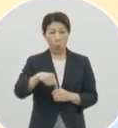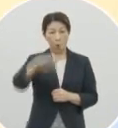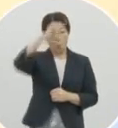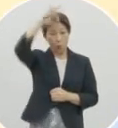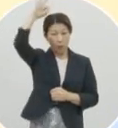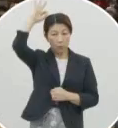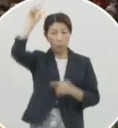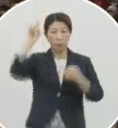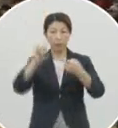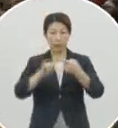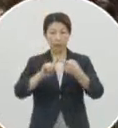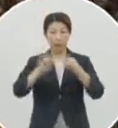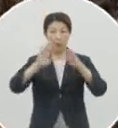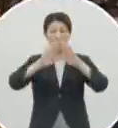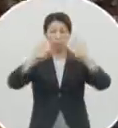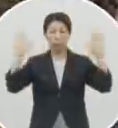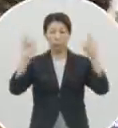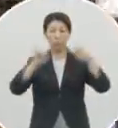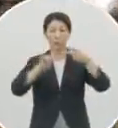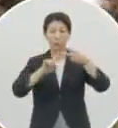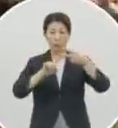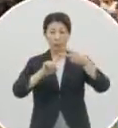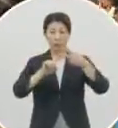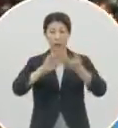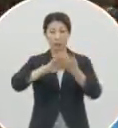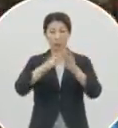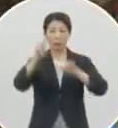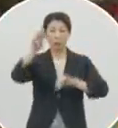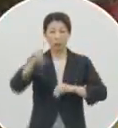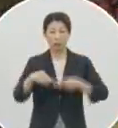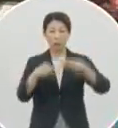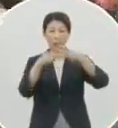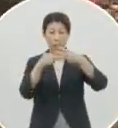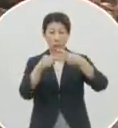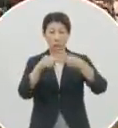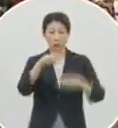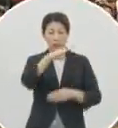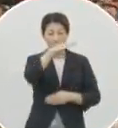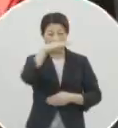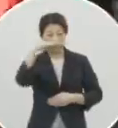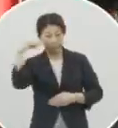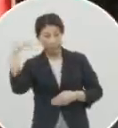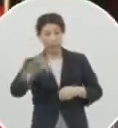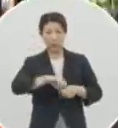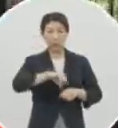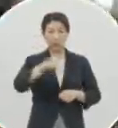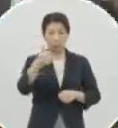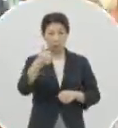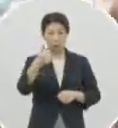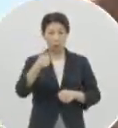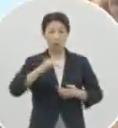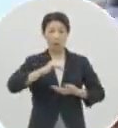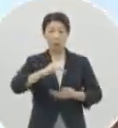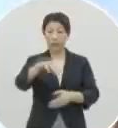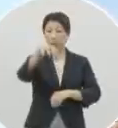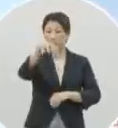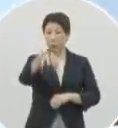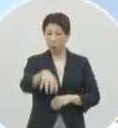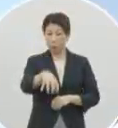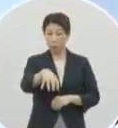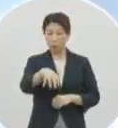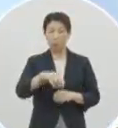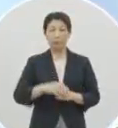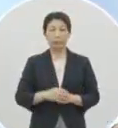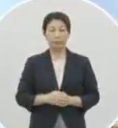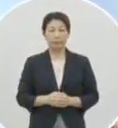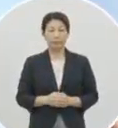田信長、豊臣秀吉、徳川家康など多くの戦国武将を輩出している武将のふる